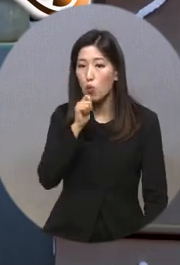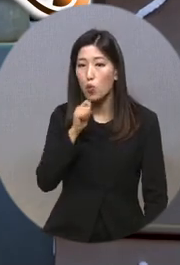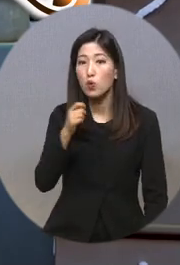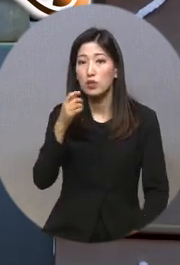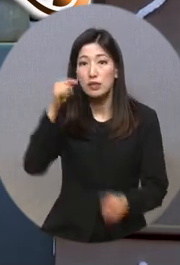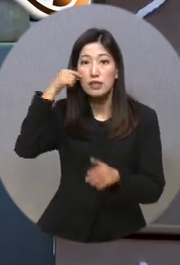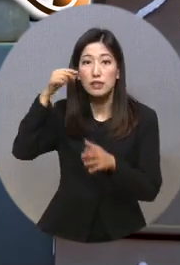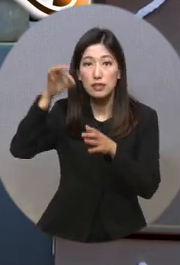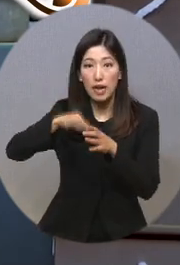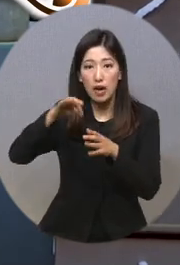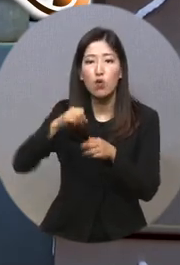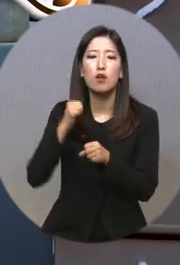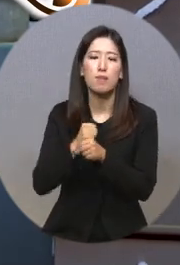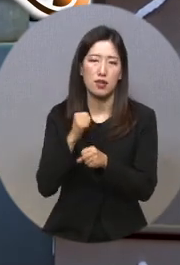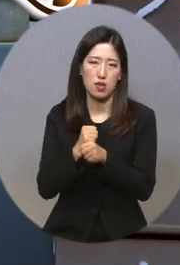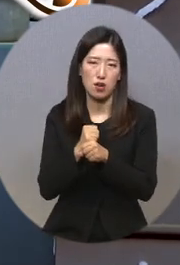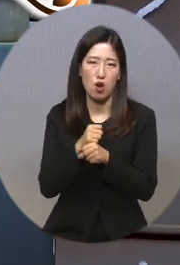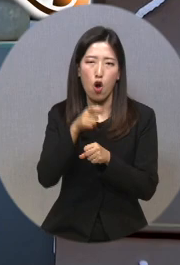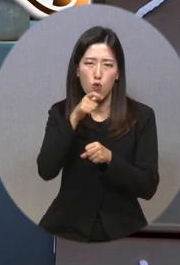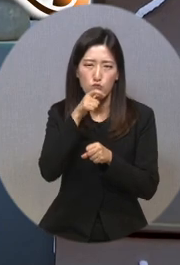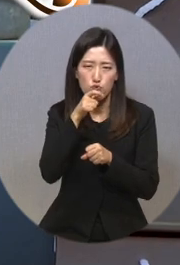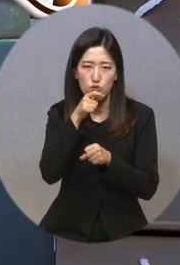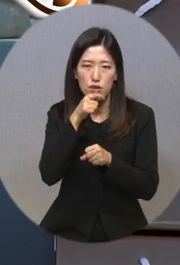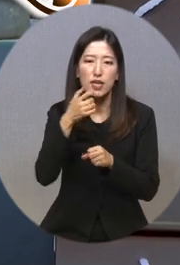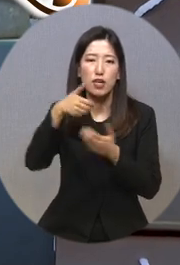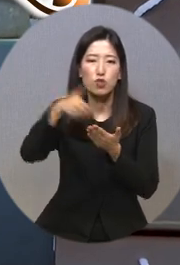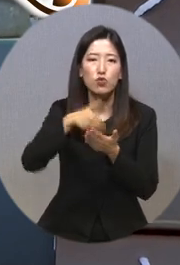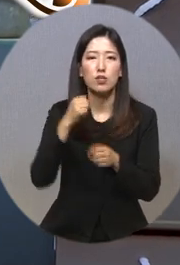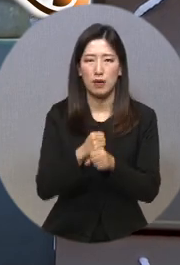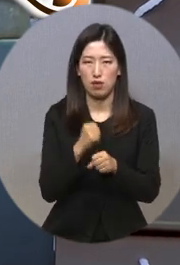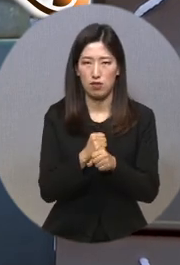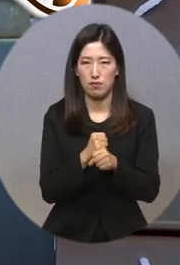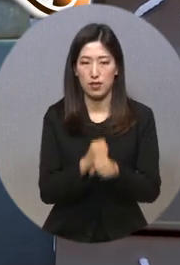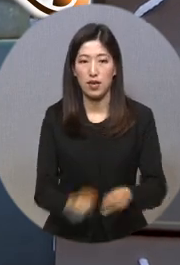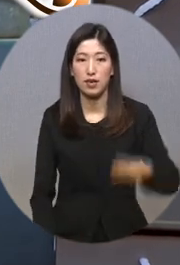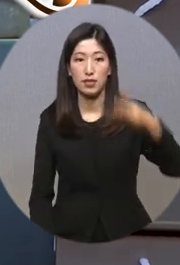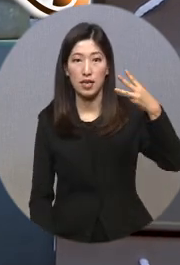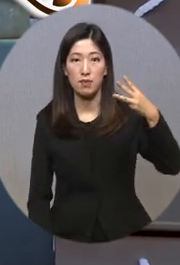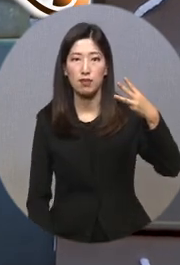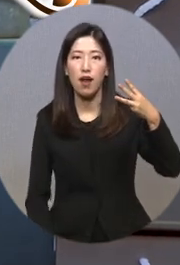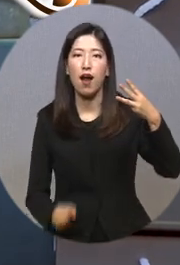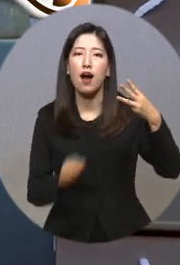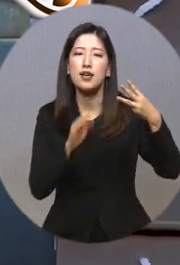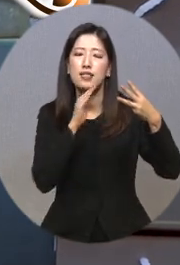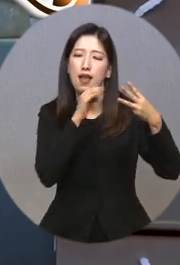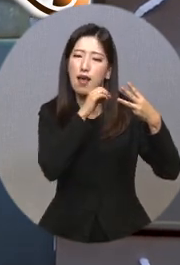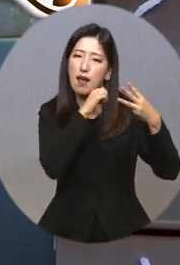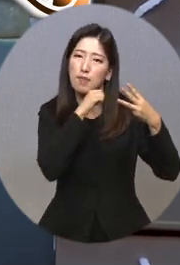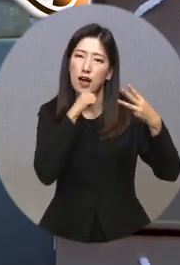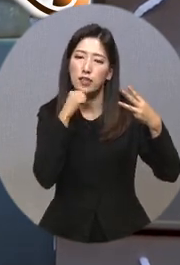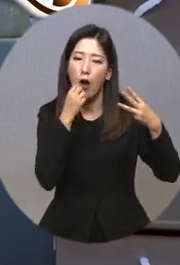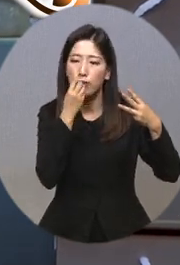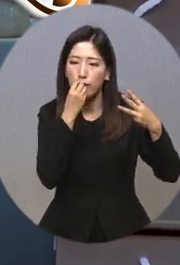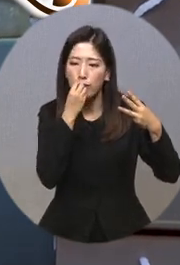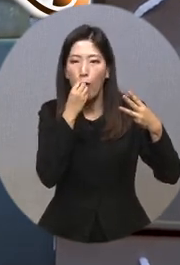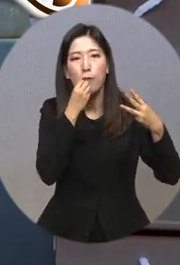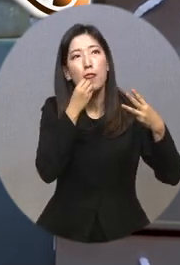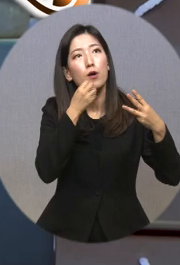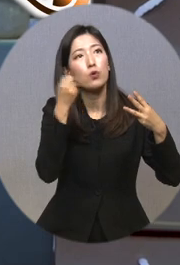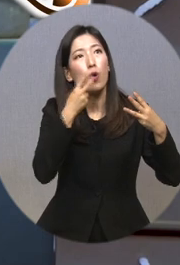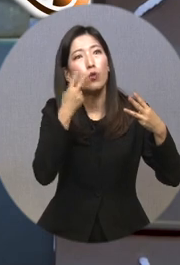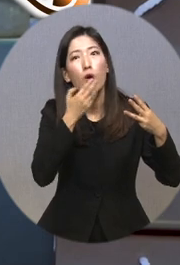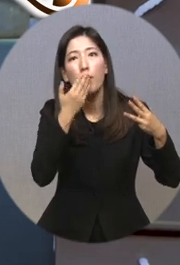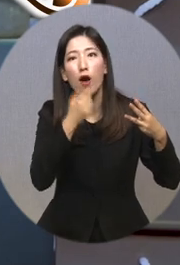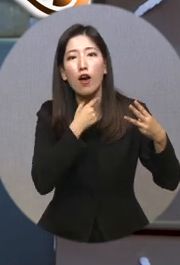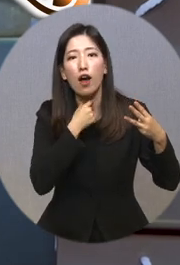만들어가지고 면역에 좋은 물로 만들었습니다. 세 번째, 거소함이 다릅니다. 한번 드셔보시면 너무 거세해가지고 또 찾게